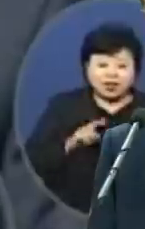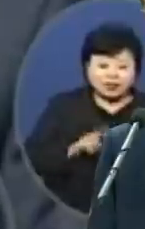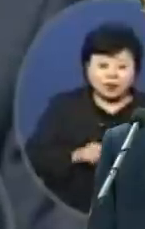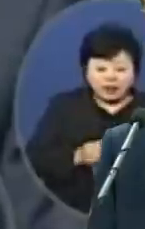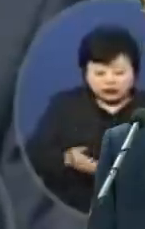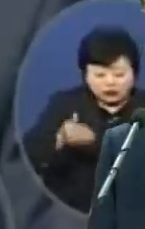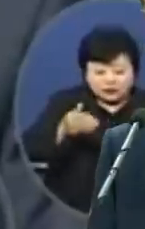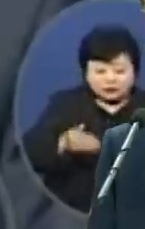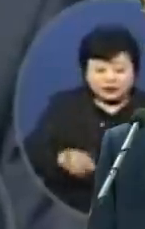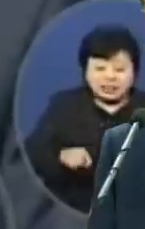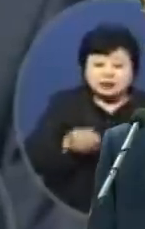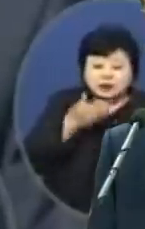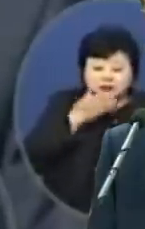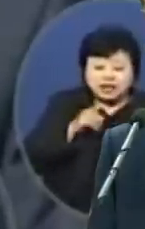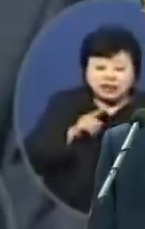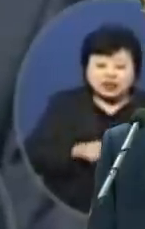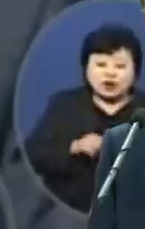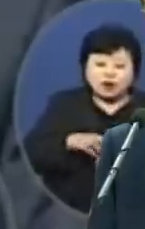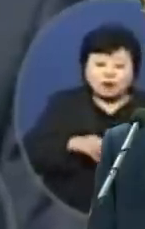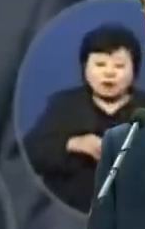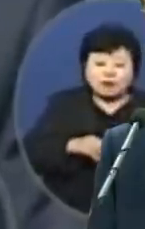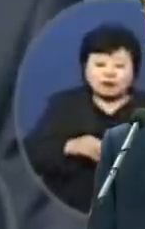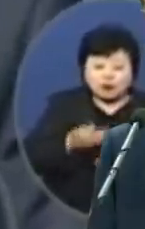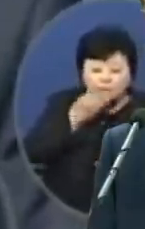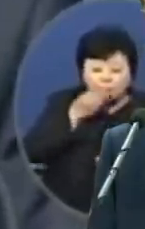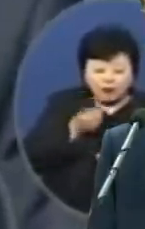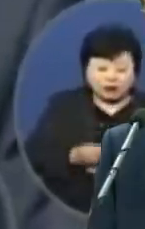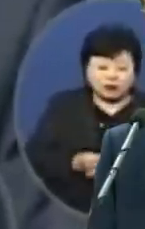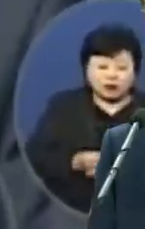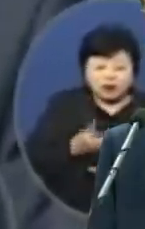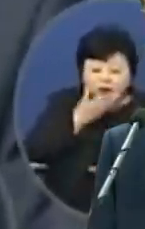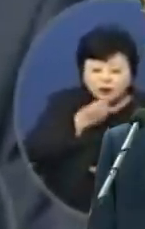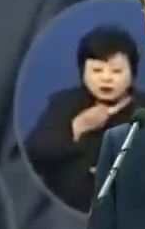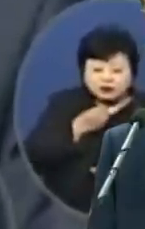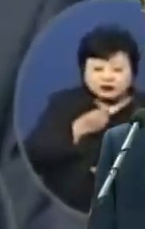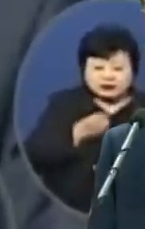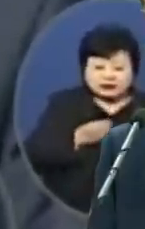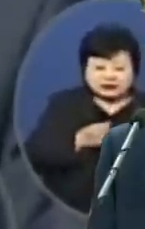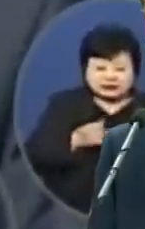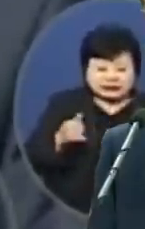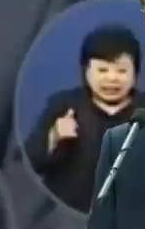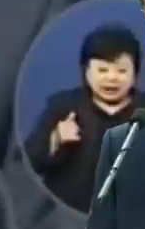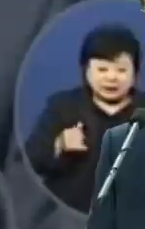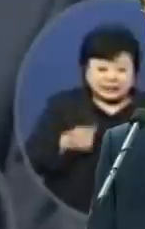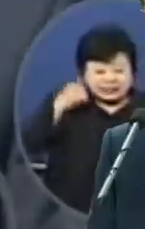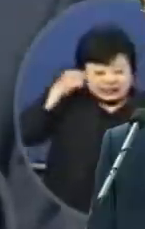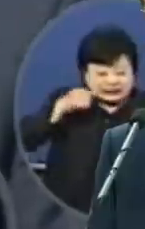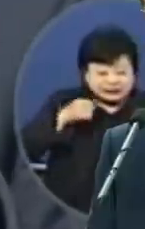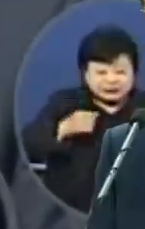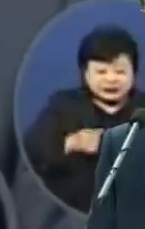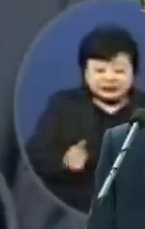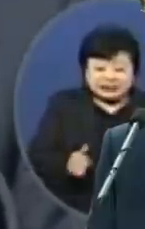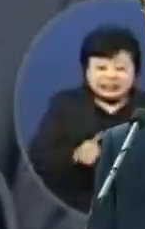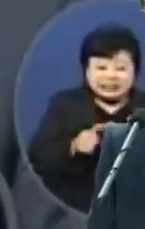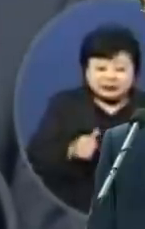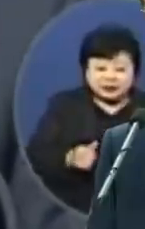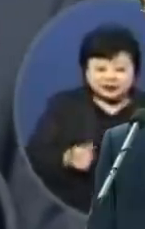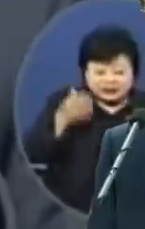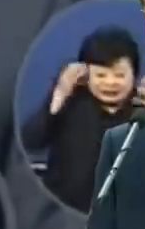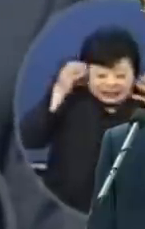같이 먹는 사람들이 다 복을 받고 복 있는 사람이 짐승을 기르면 짐승의 새끼까지 복을 다 받는다고 말하는